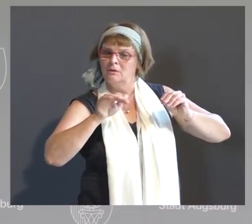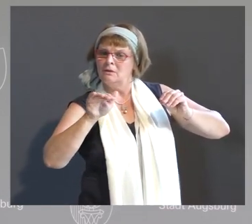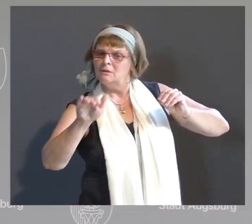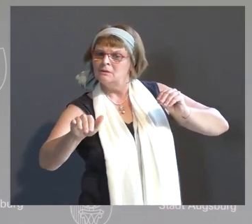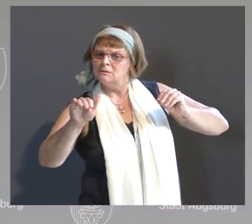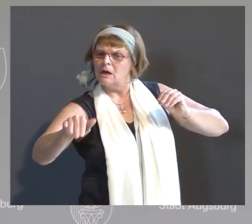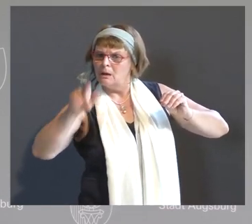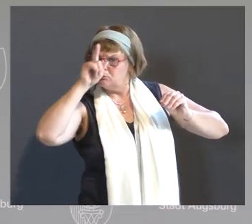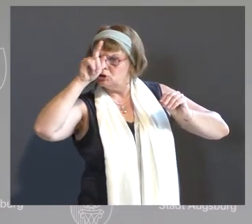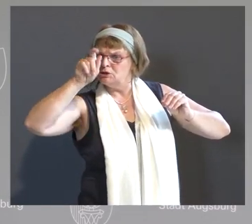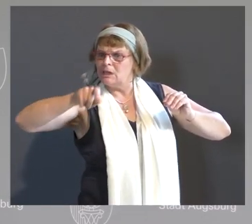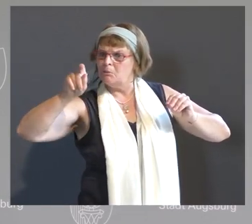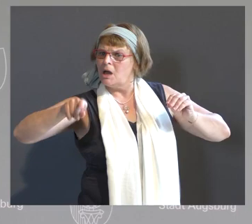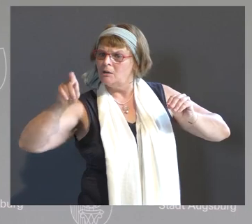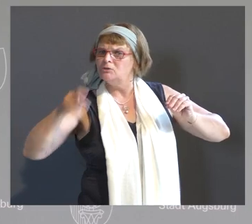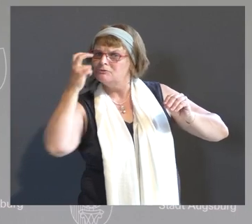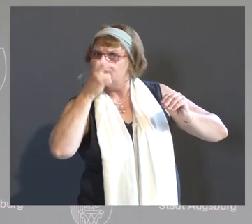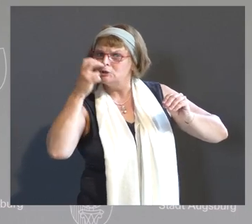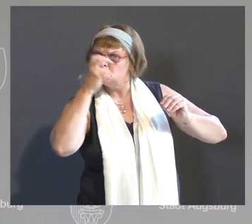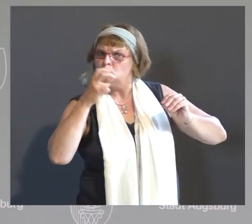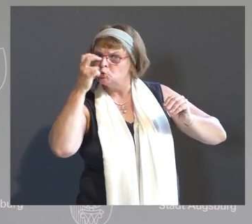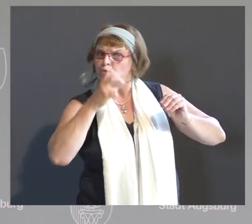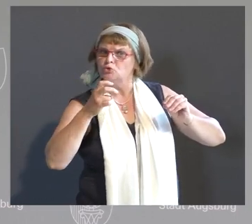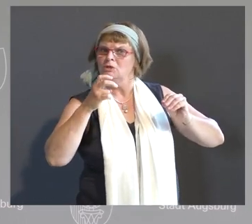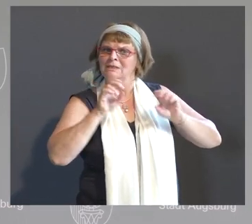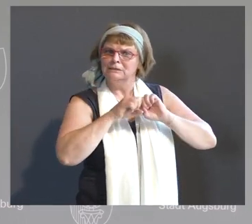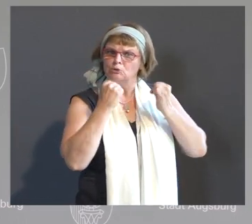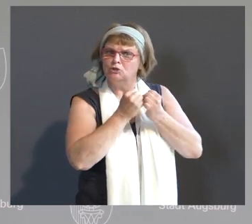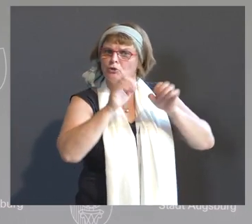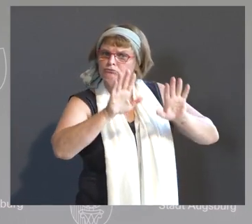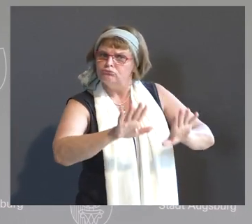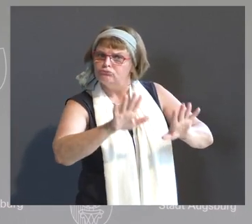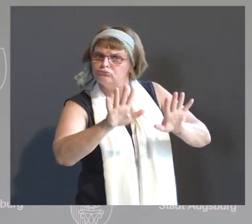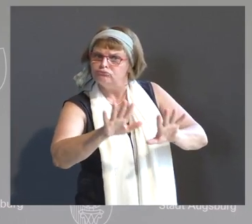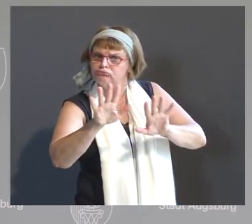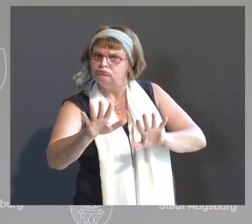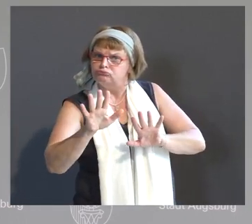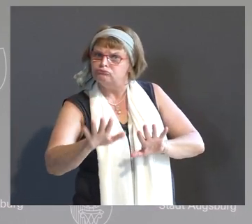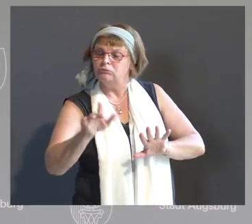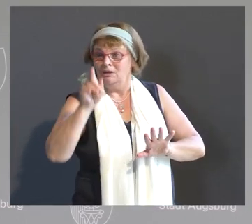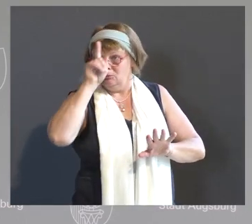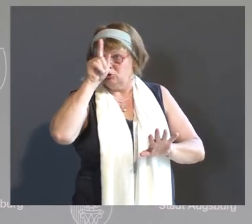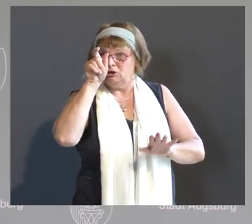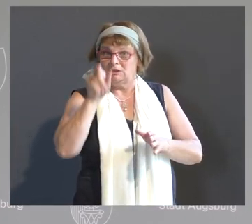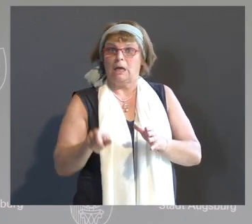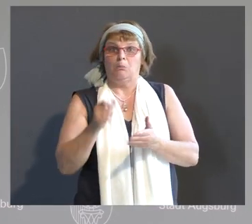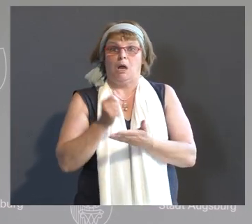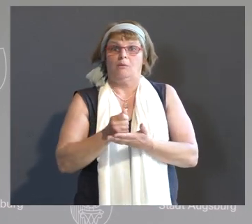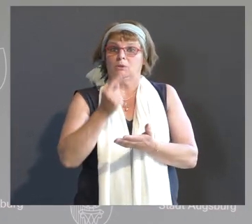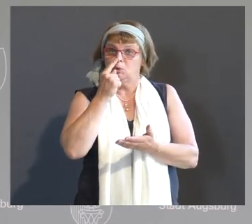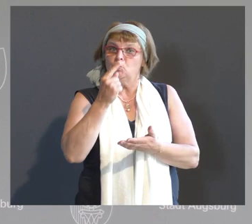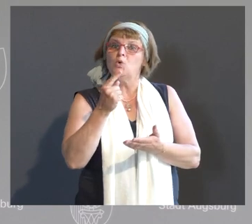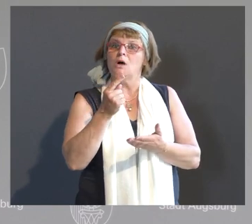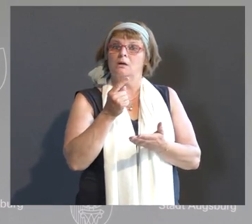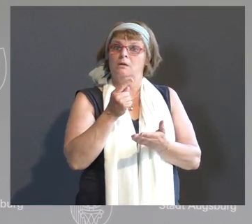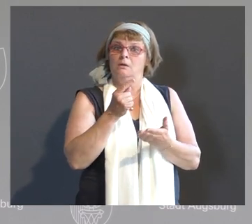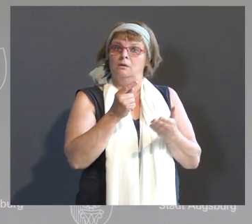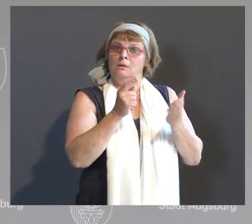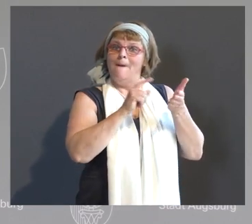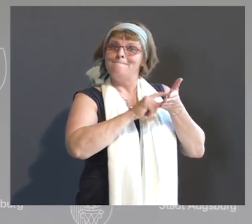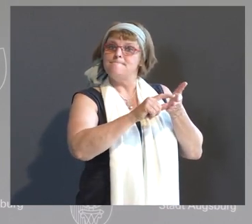Anfangsszenarien noch zu schlichten, wollen entsprechend Personalien feststellen. aber bereits in dieser Phase massivste